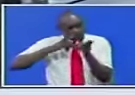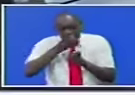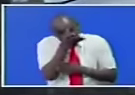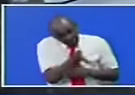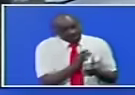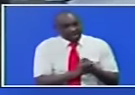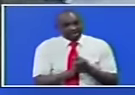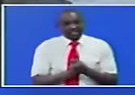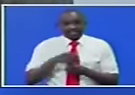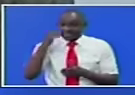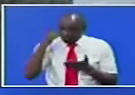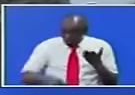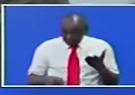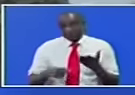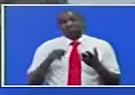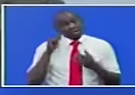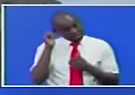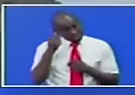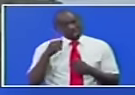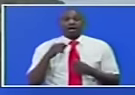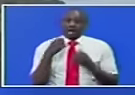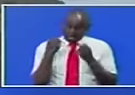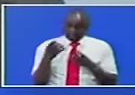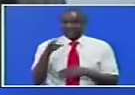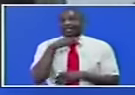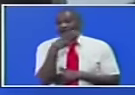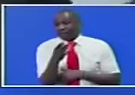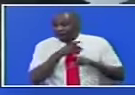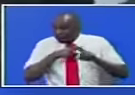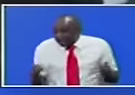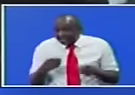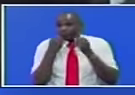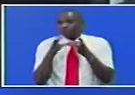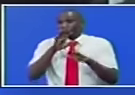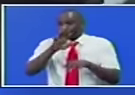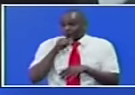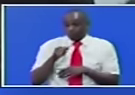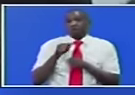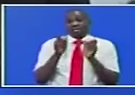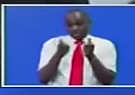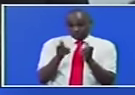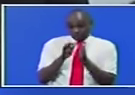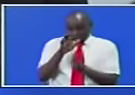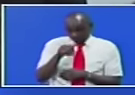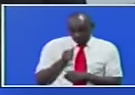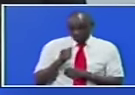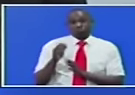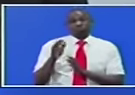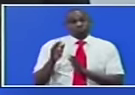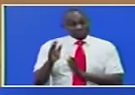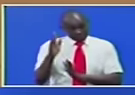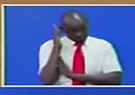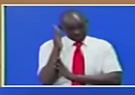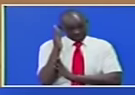hilo ambapo inadaiwa baadhi ya wanajeshi walifariki. Hata hivyo, kupitia taarifa kwa vyombo vya habari, wizara ya ulinzi imepinga na